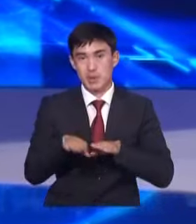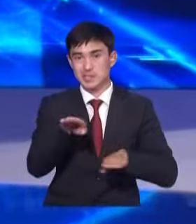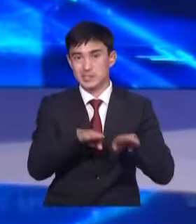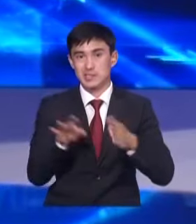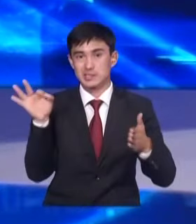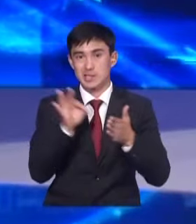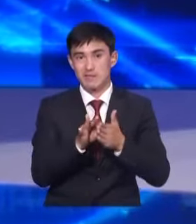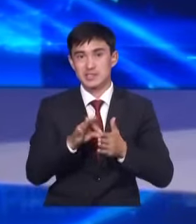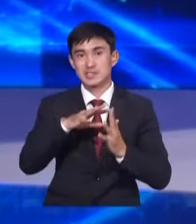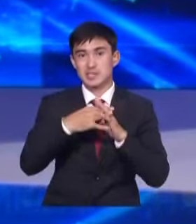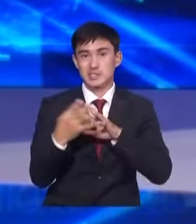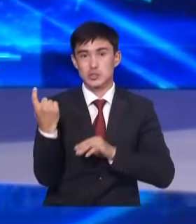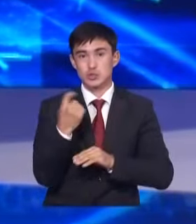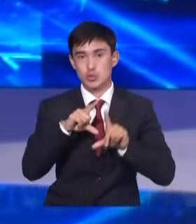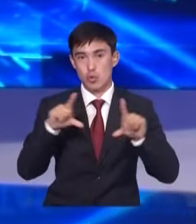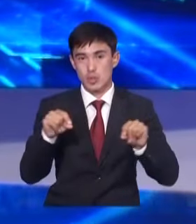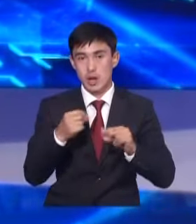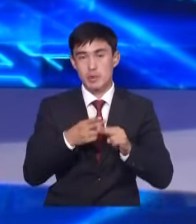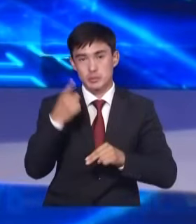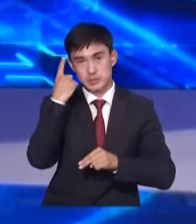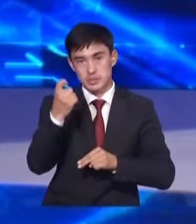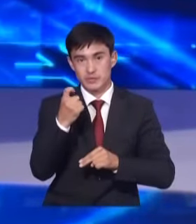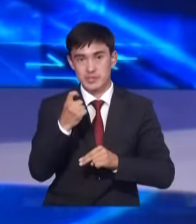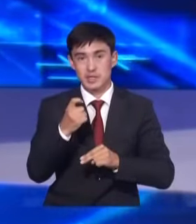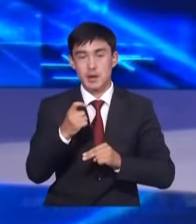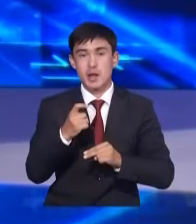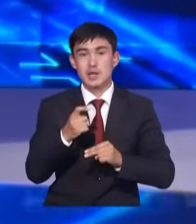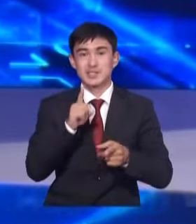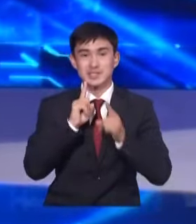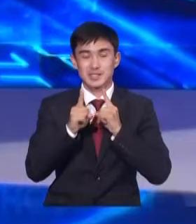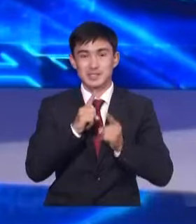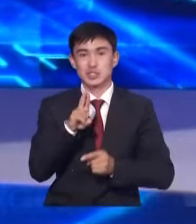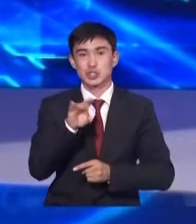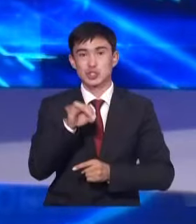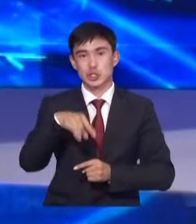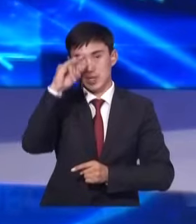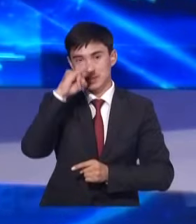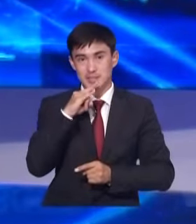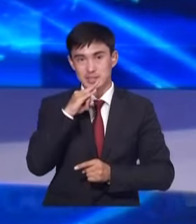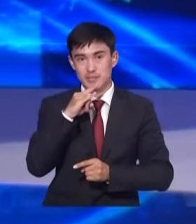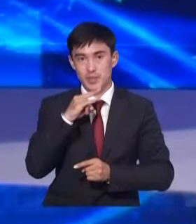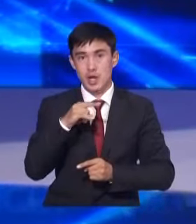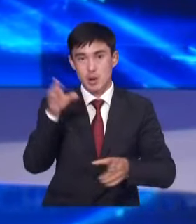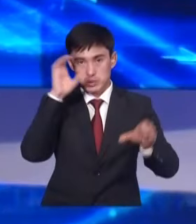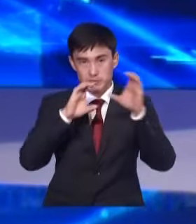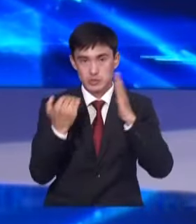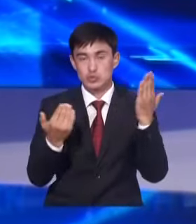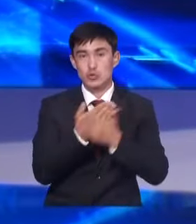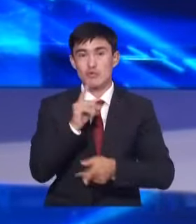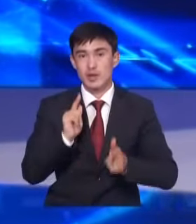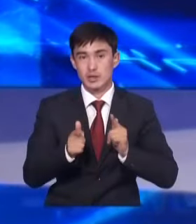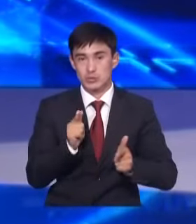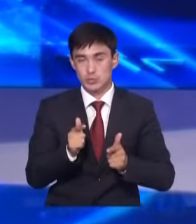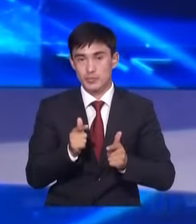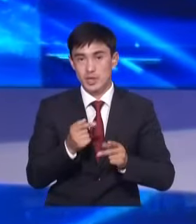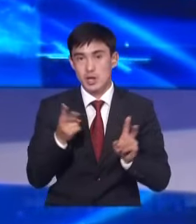учебного потенциала целевых и сельских школ. Об этом стало известно на панельной сессии «Digital Казахстан. Образование с новой